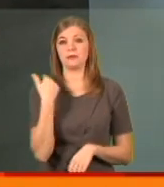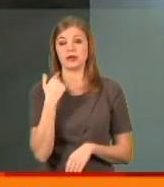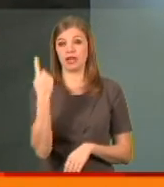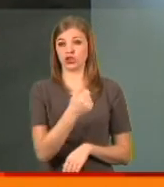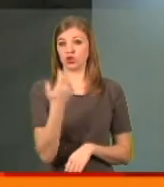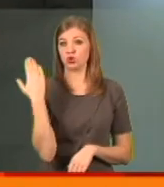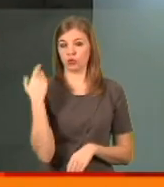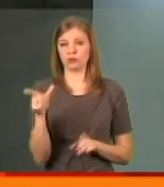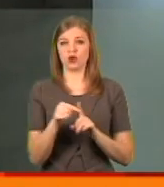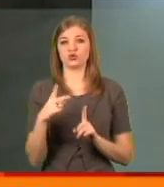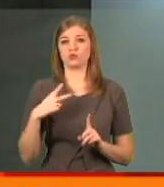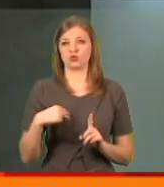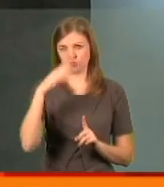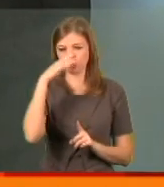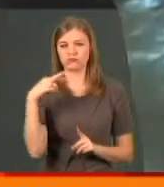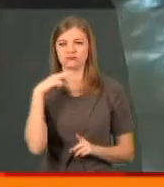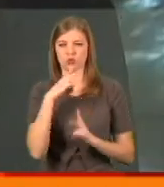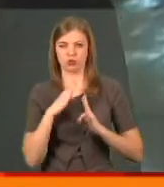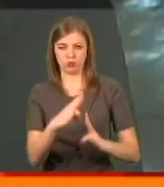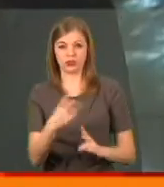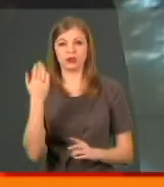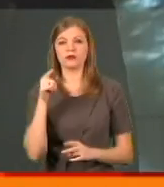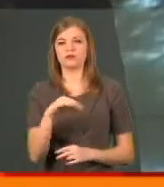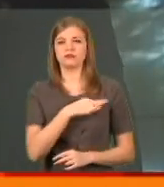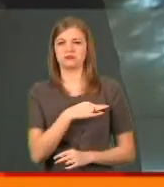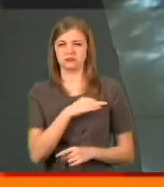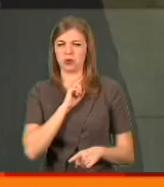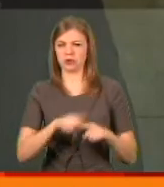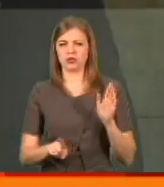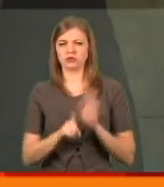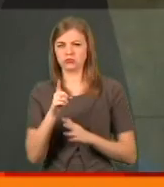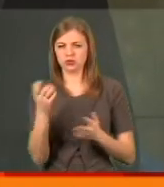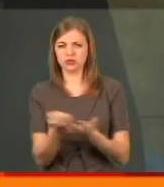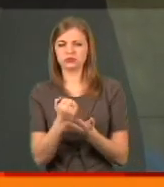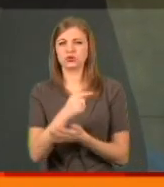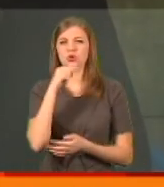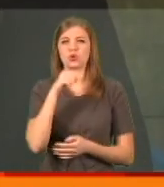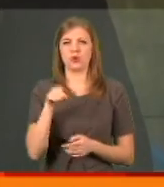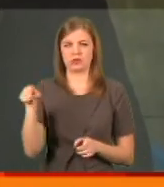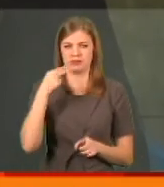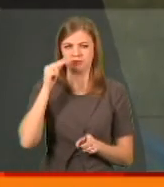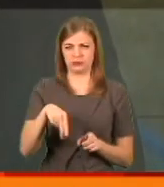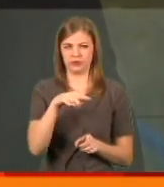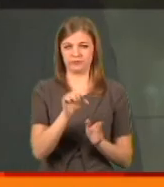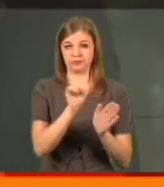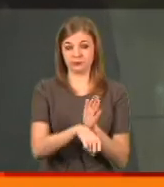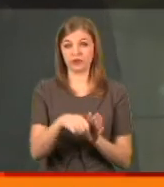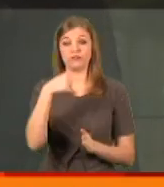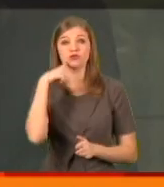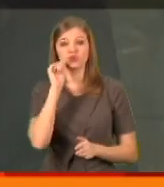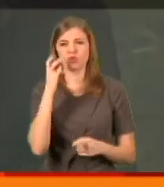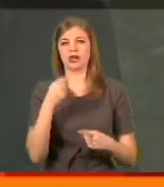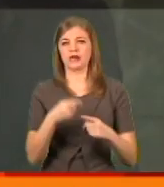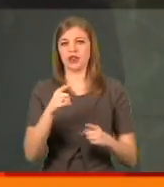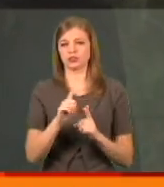тому Скрипаля із дочкою отруїли. Британські детективи одразу почали видивлятися російський слід у замаху. Вчора на